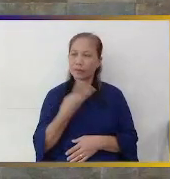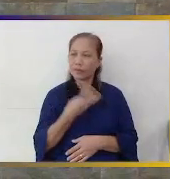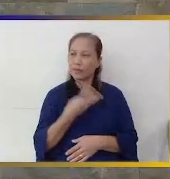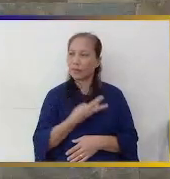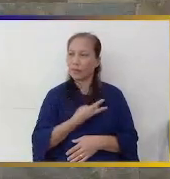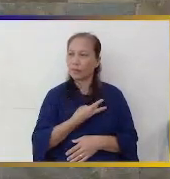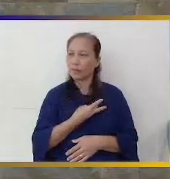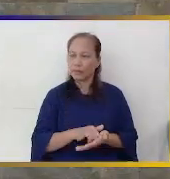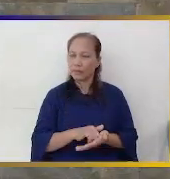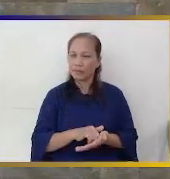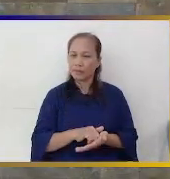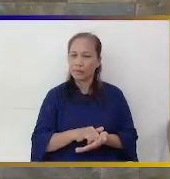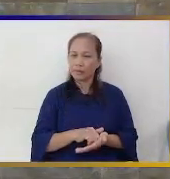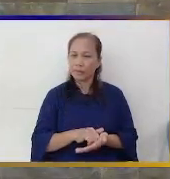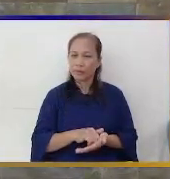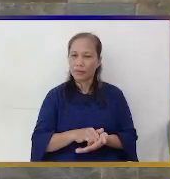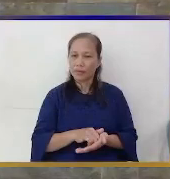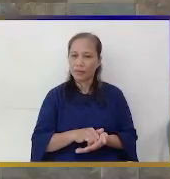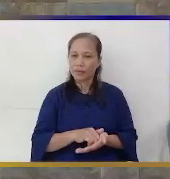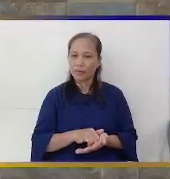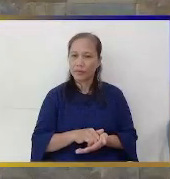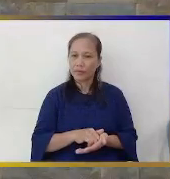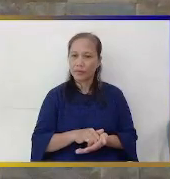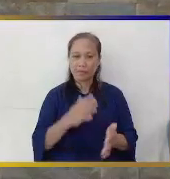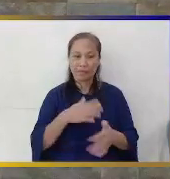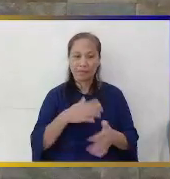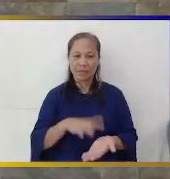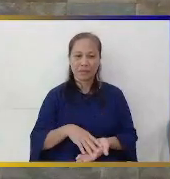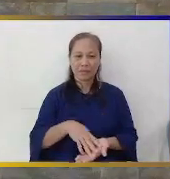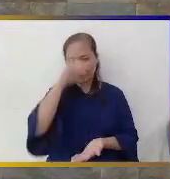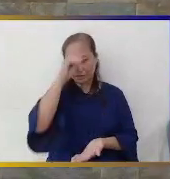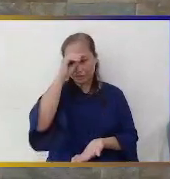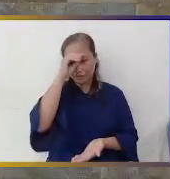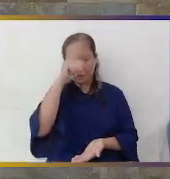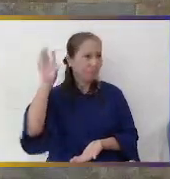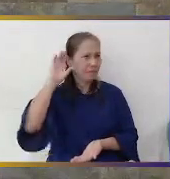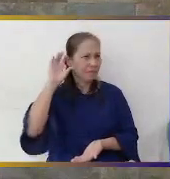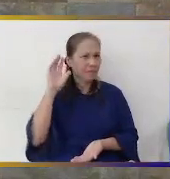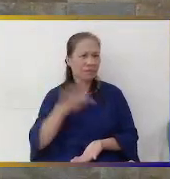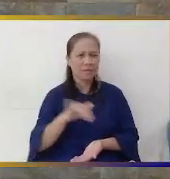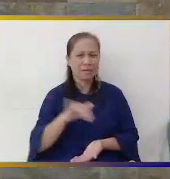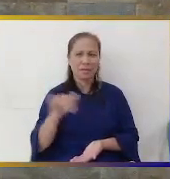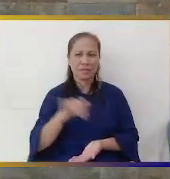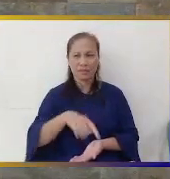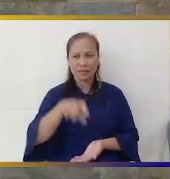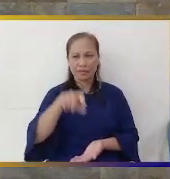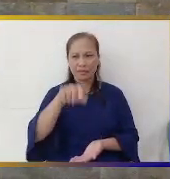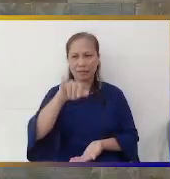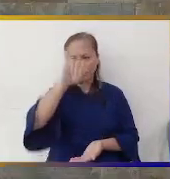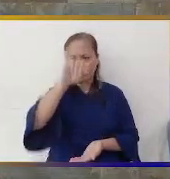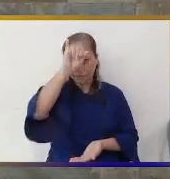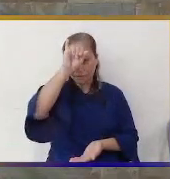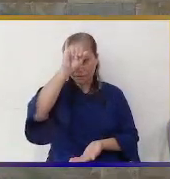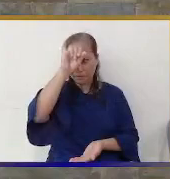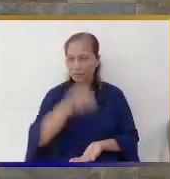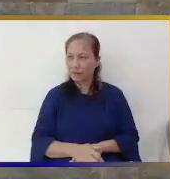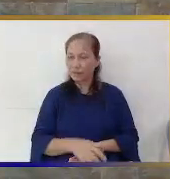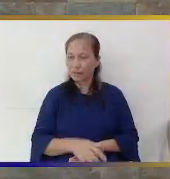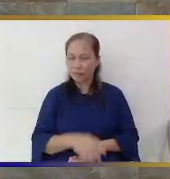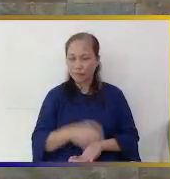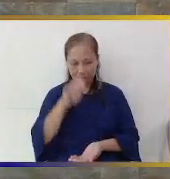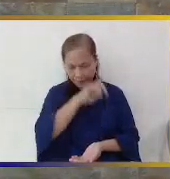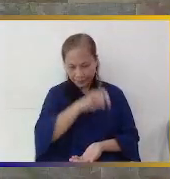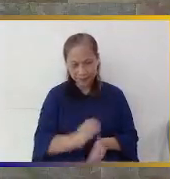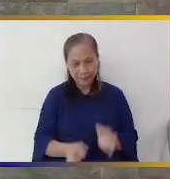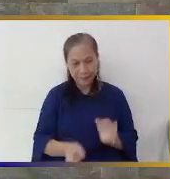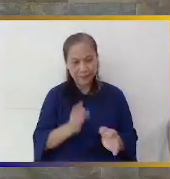nakakatawang pakinggan I mean in a way na nagmumukhang ignorante ganyan talaga ang Panginoon mga kapatid pagka kinalaban mo talaga